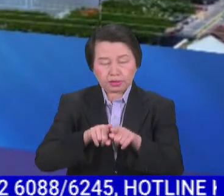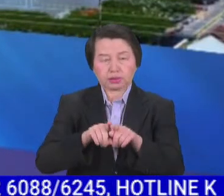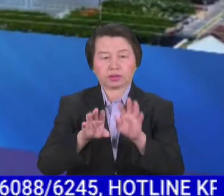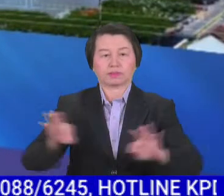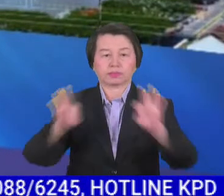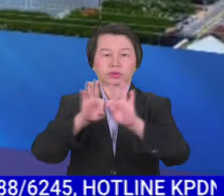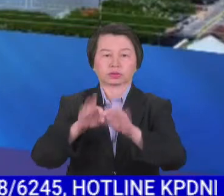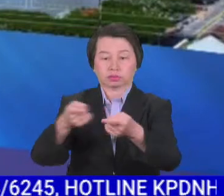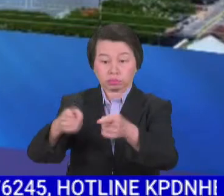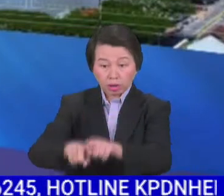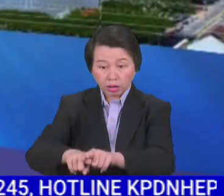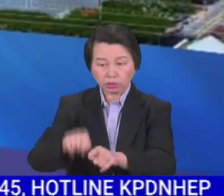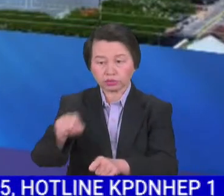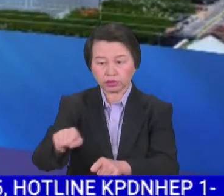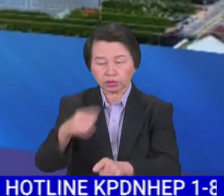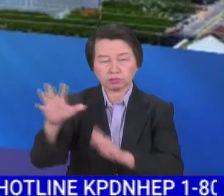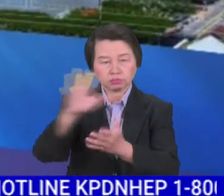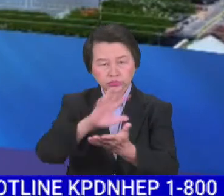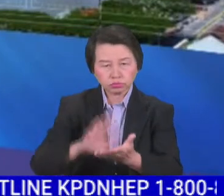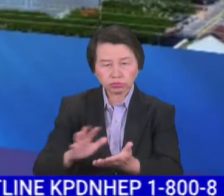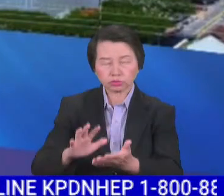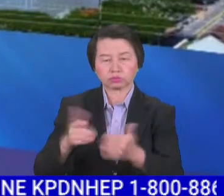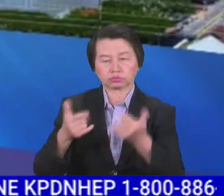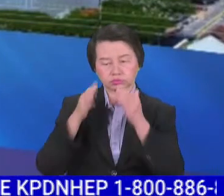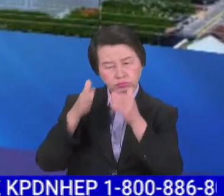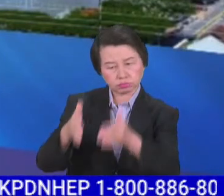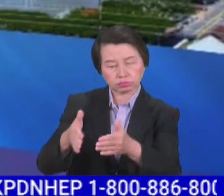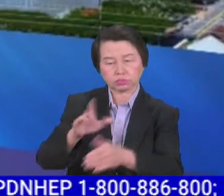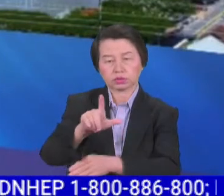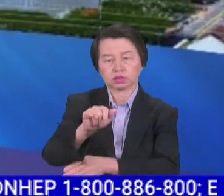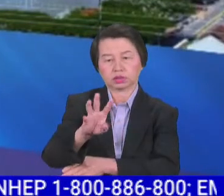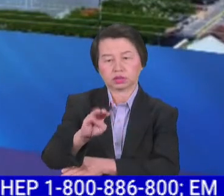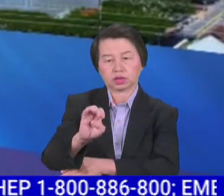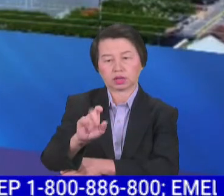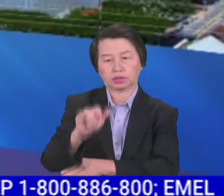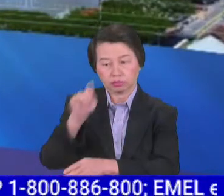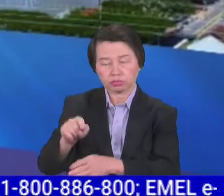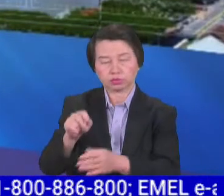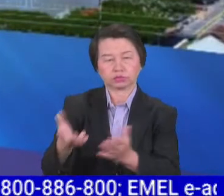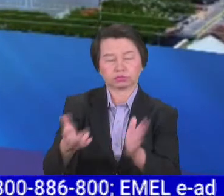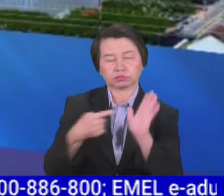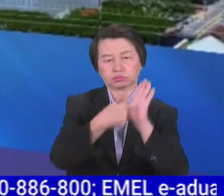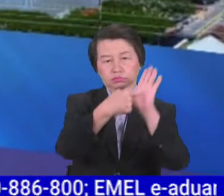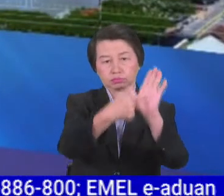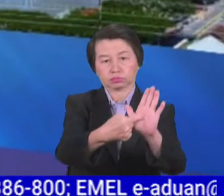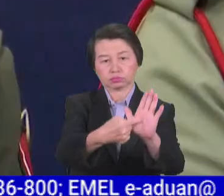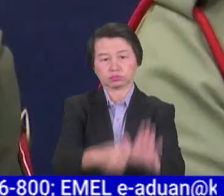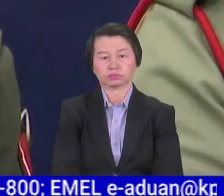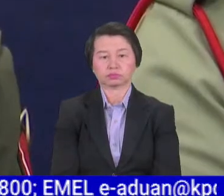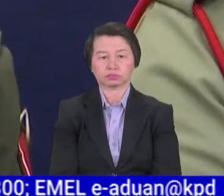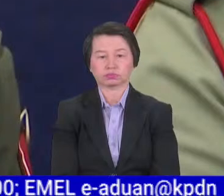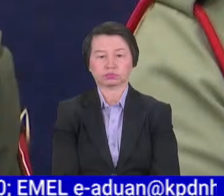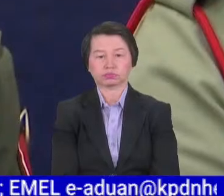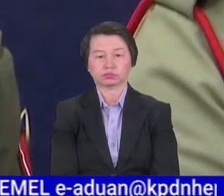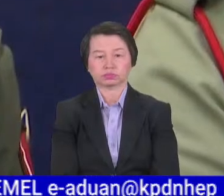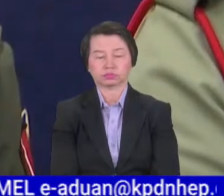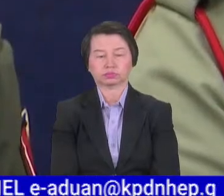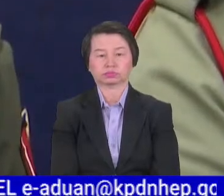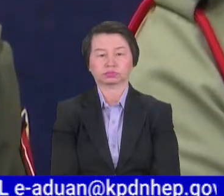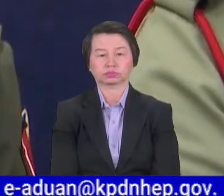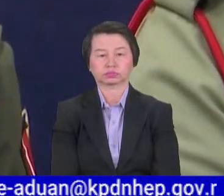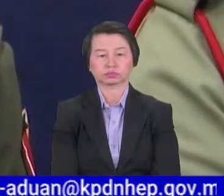itu untuk mencerminkan corak kehidupan rakyat Limbang yang perlu didokumentasikan. Nah, saya sebutkan